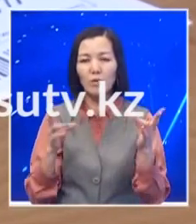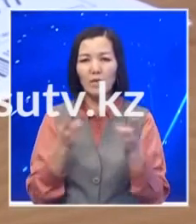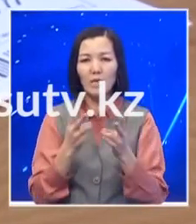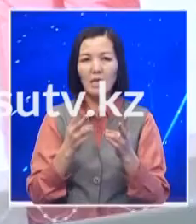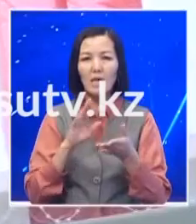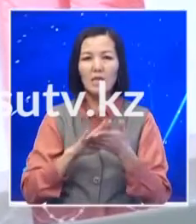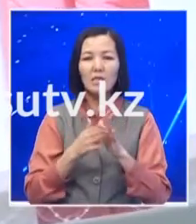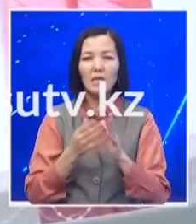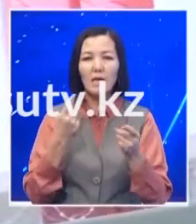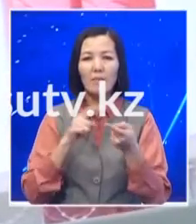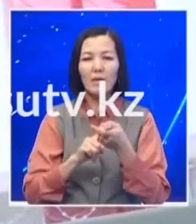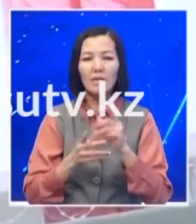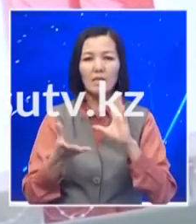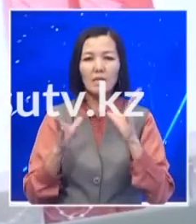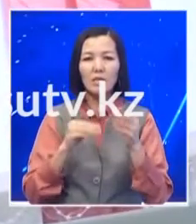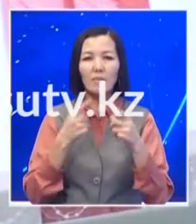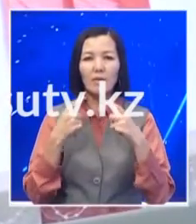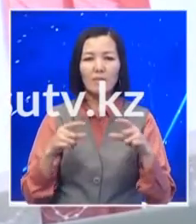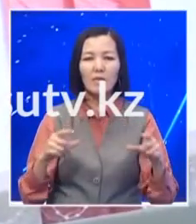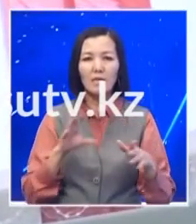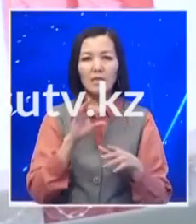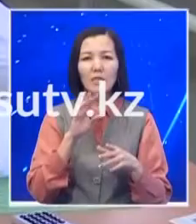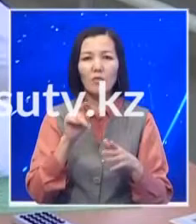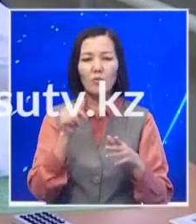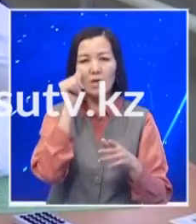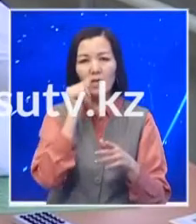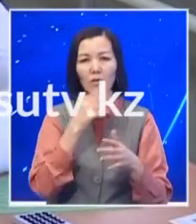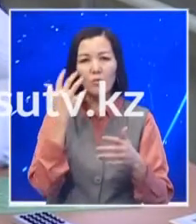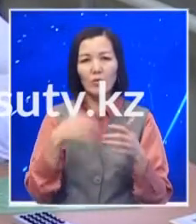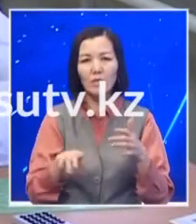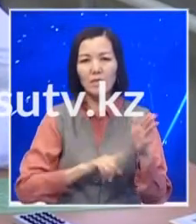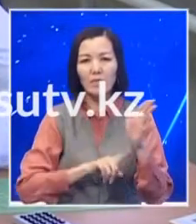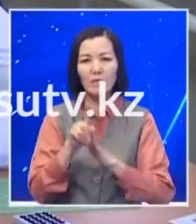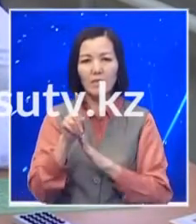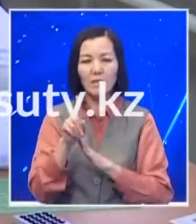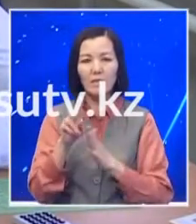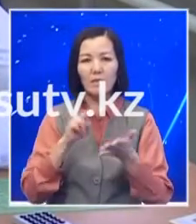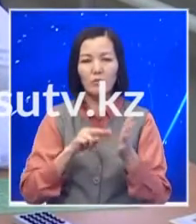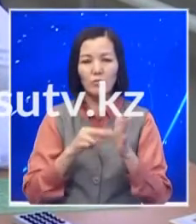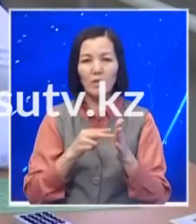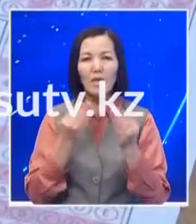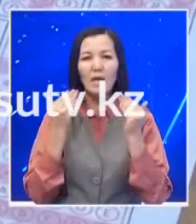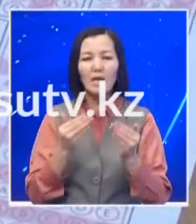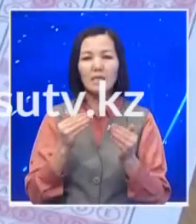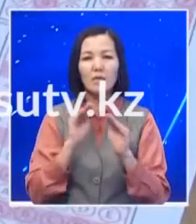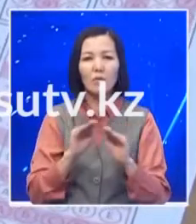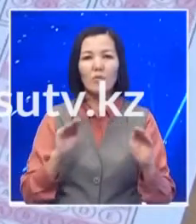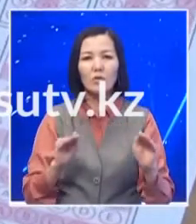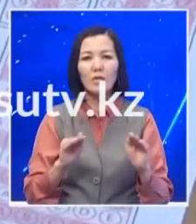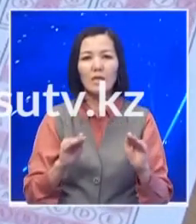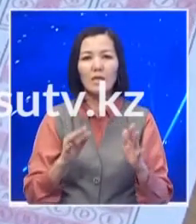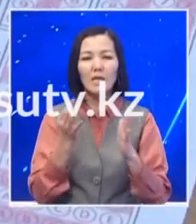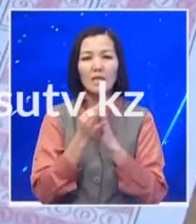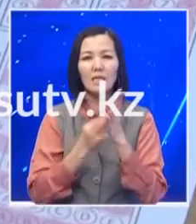Өңірдегі эпидемиологиялық жағдайға байланысты жалпы емтихандар сәуір айының ортасында басталады деп жоспарланған. Әзірге оқушылар